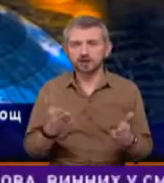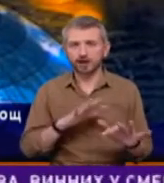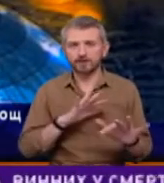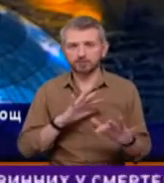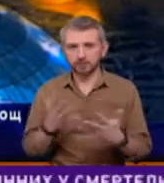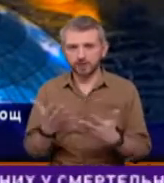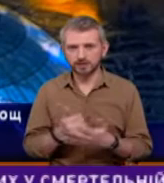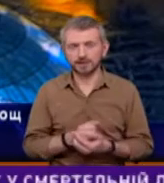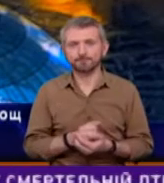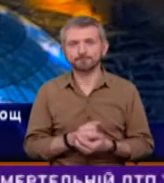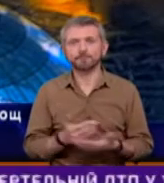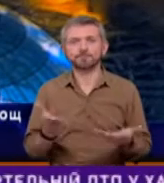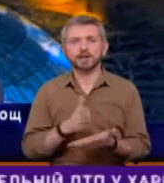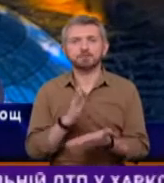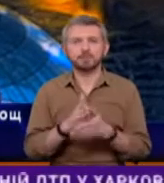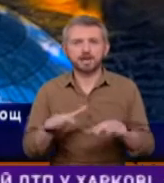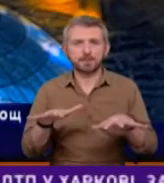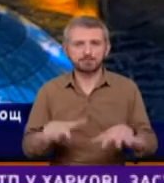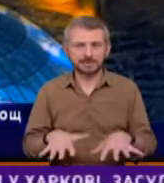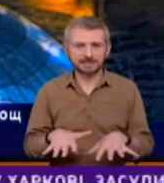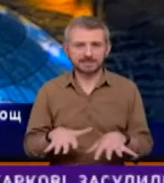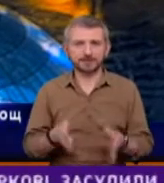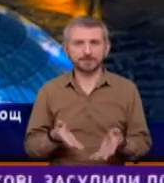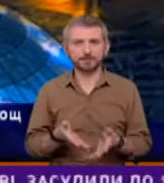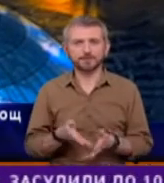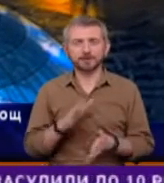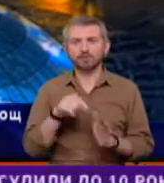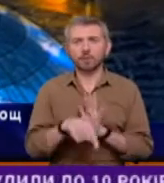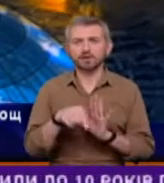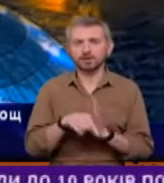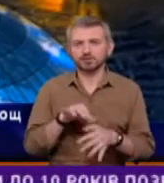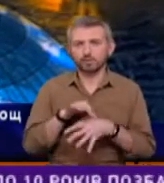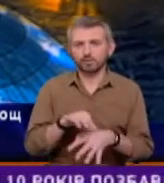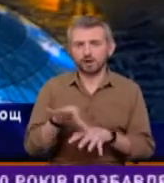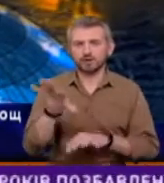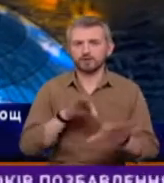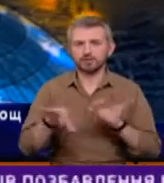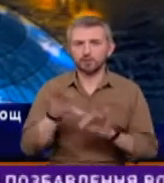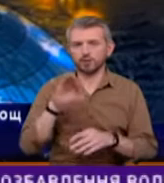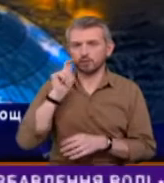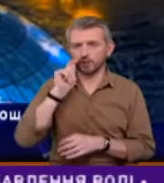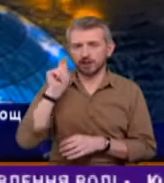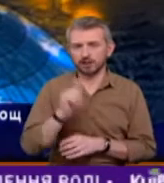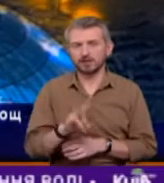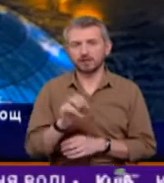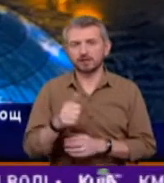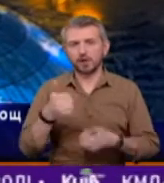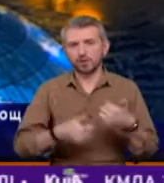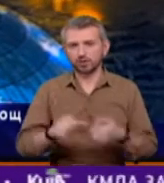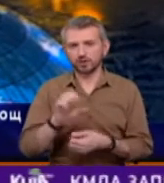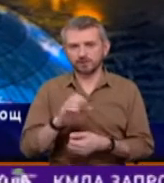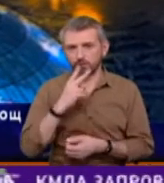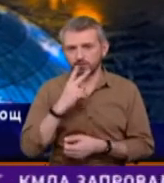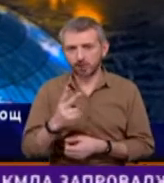відбулася, яка мала місце, скажімо так, мала місце в контексті проведення відбору в Україні на конкурс